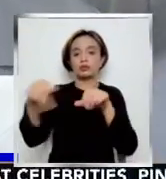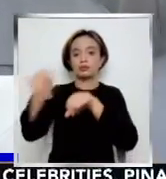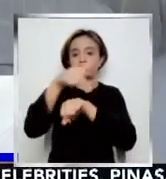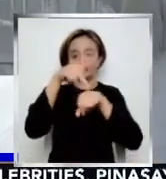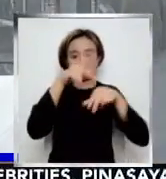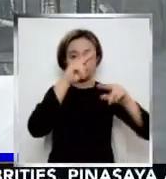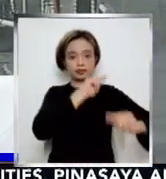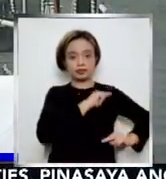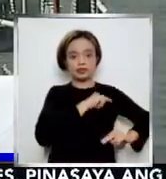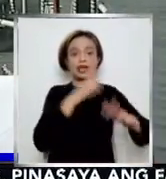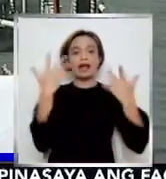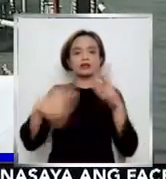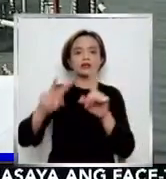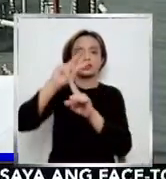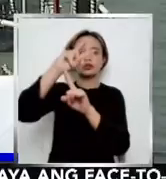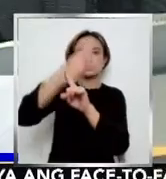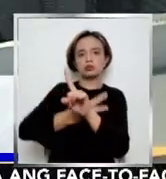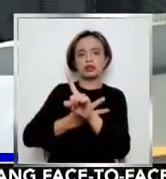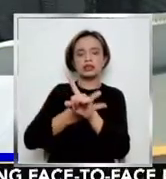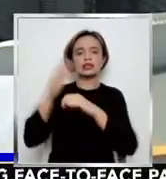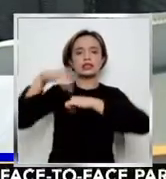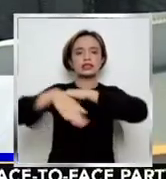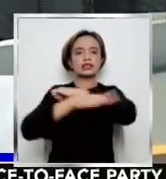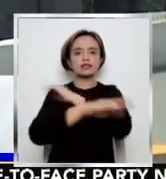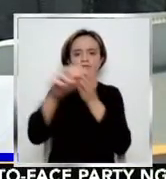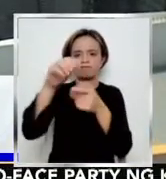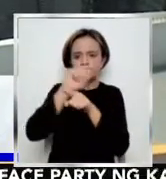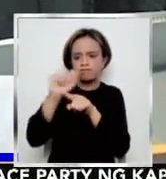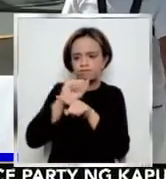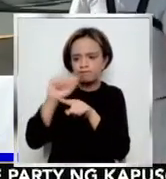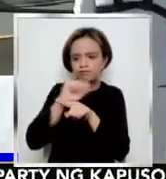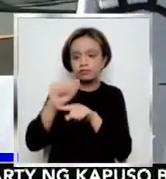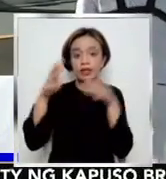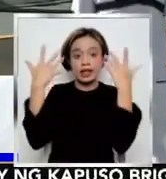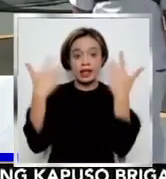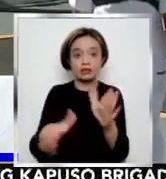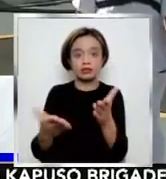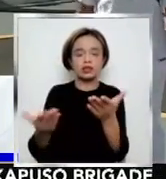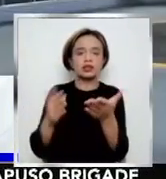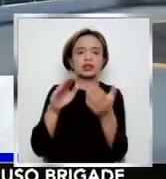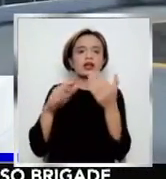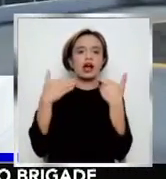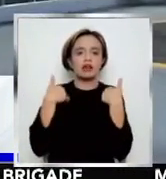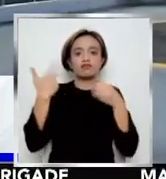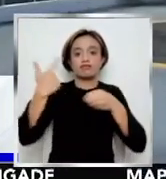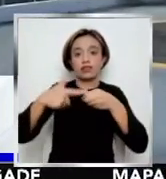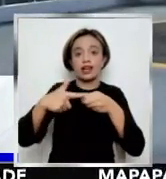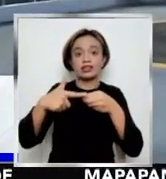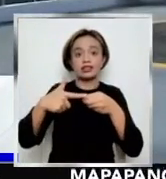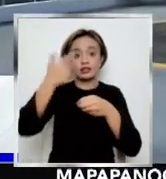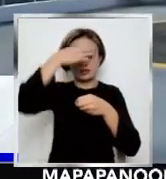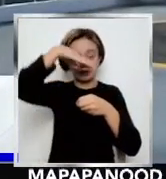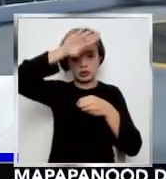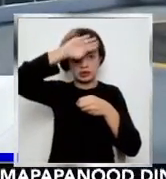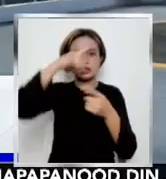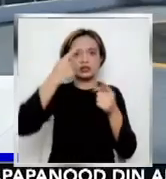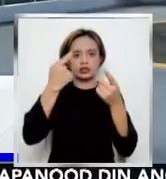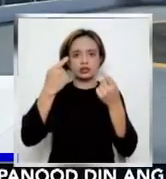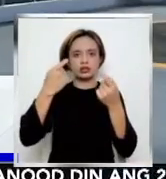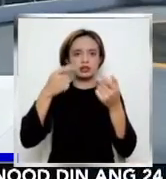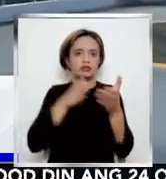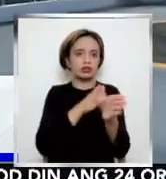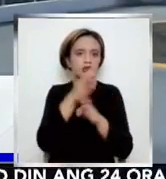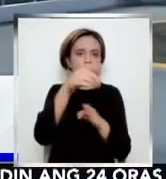sea trials. Pagkatapos mag-refuel sa Cavite, ay didiretso na sila sa pagpapatrolya. Ang unang barko o ang